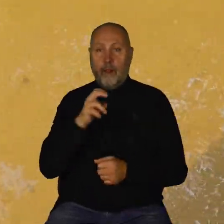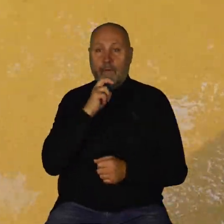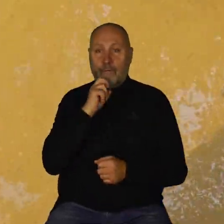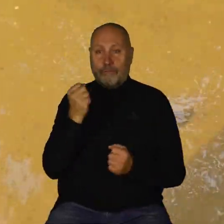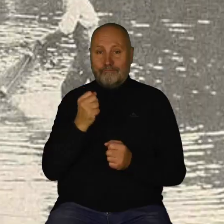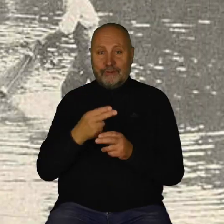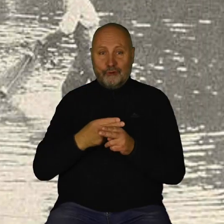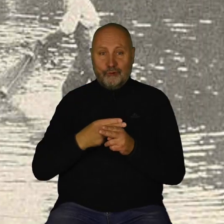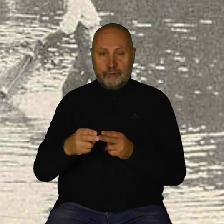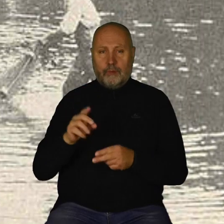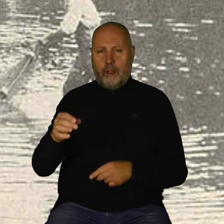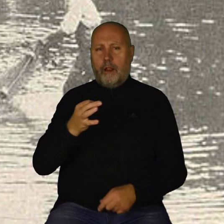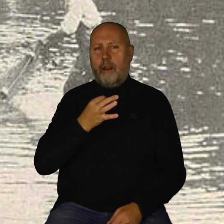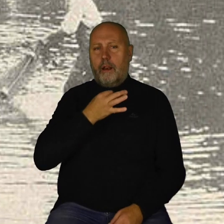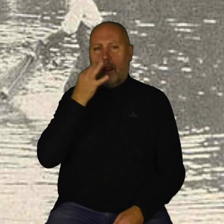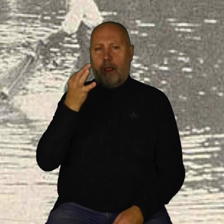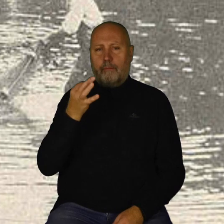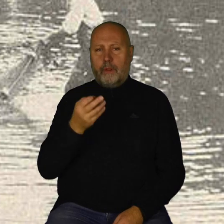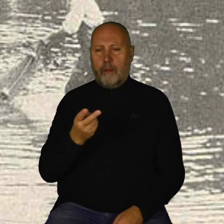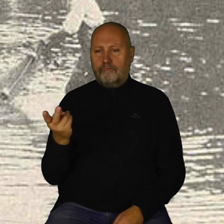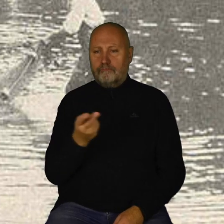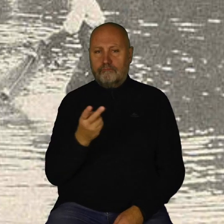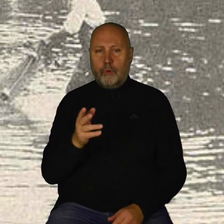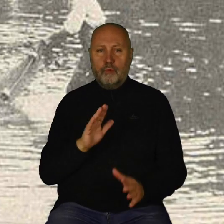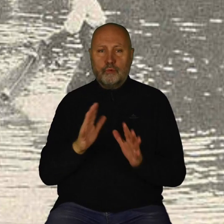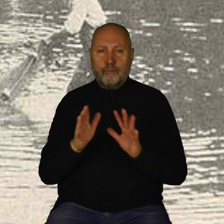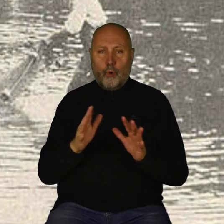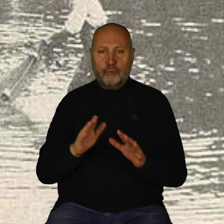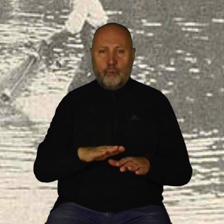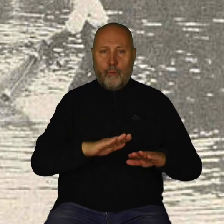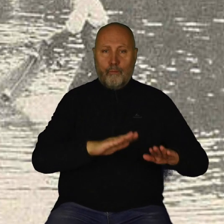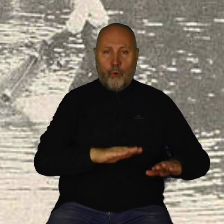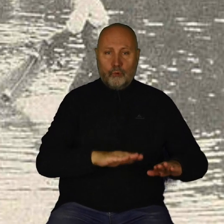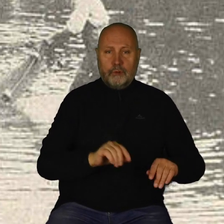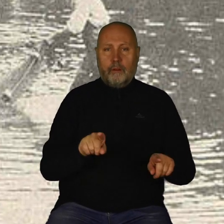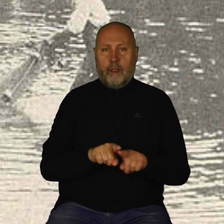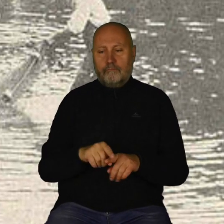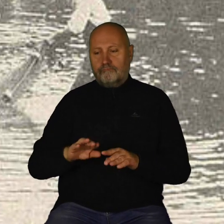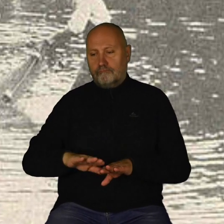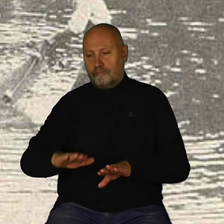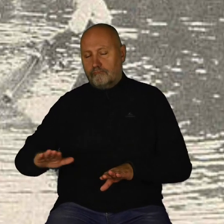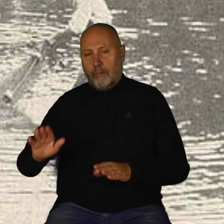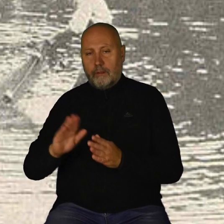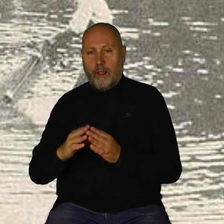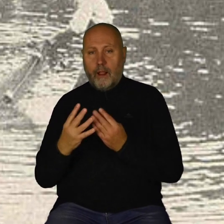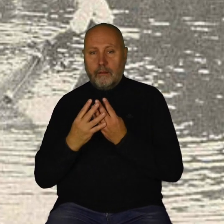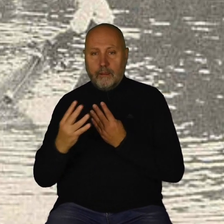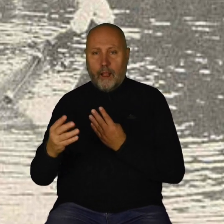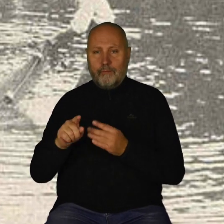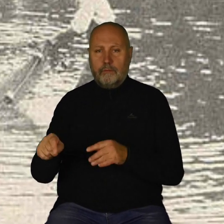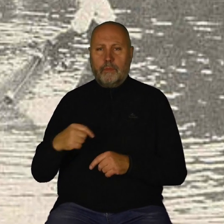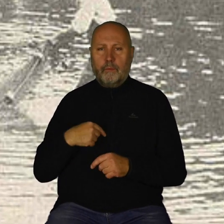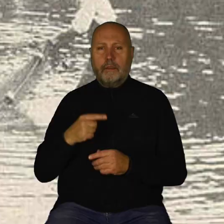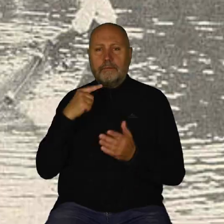lepiej oba sposoby moczenia i słania miały na celu rozmiękczenie